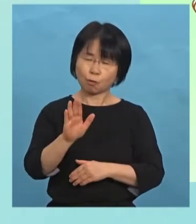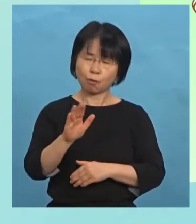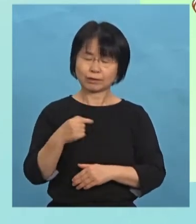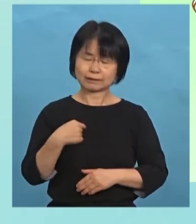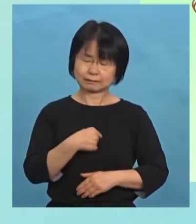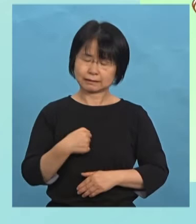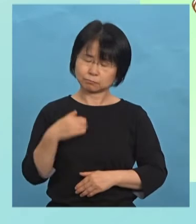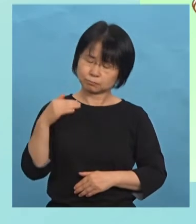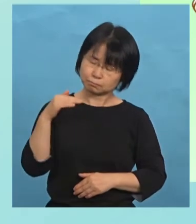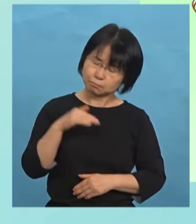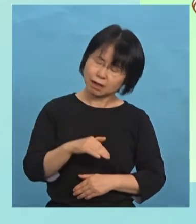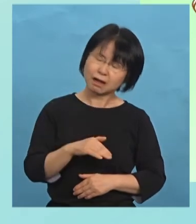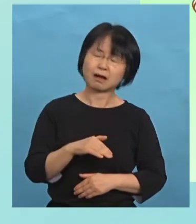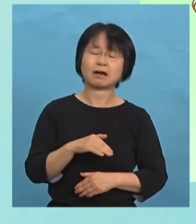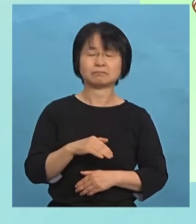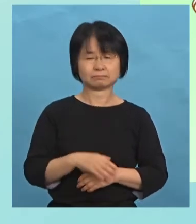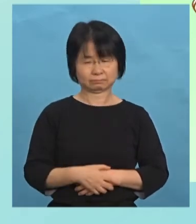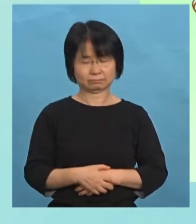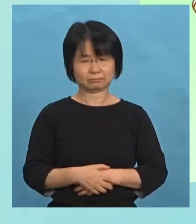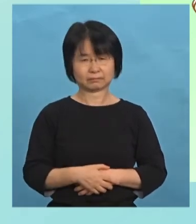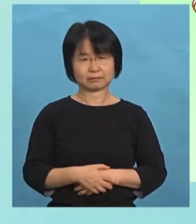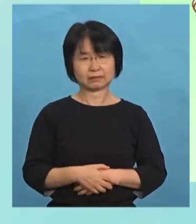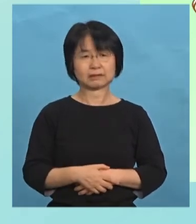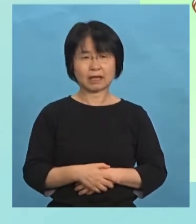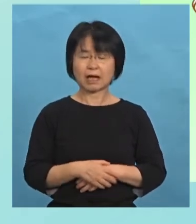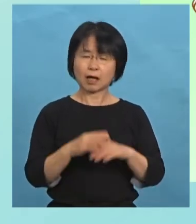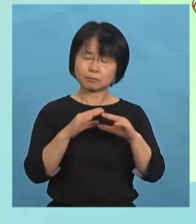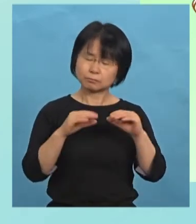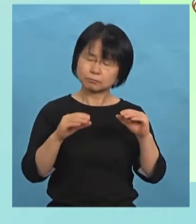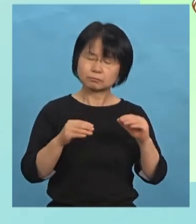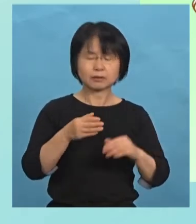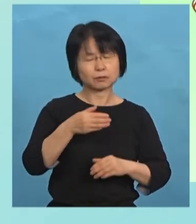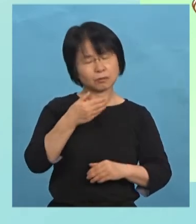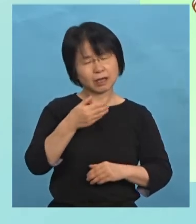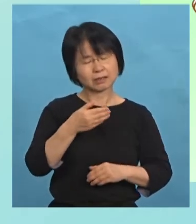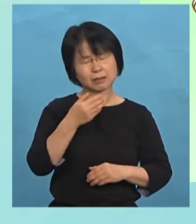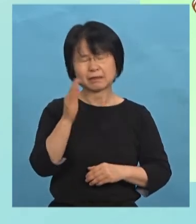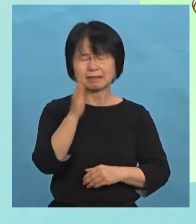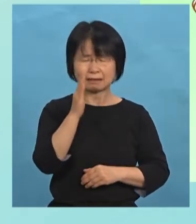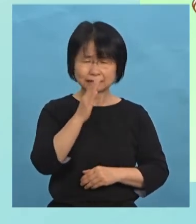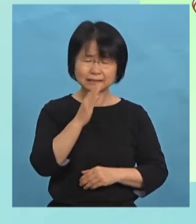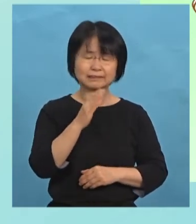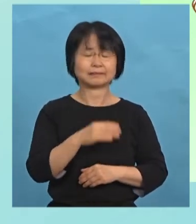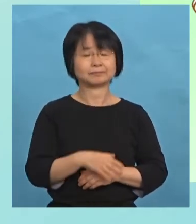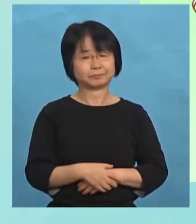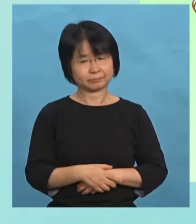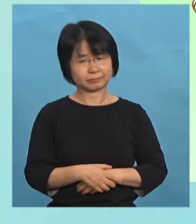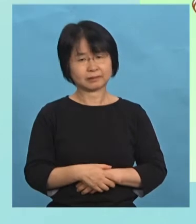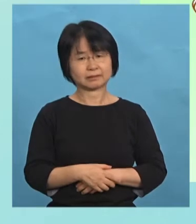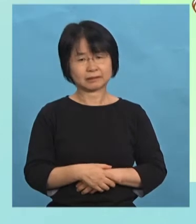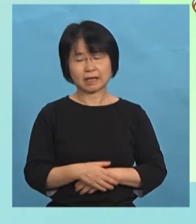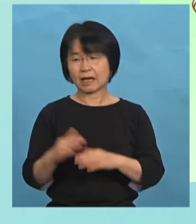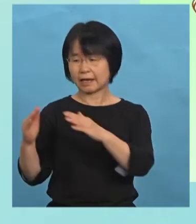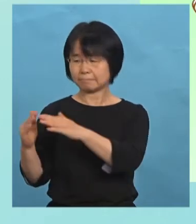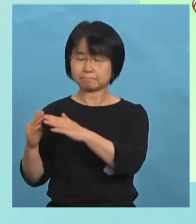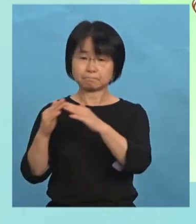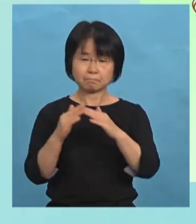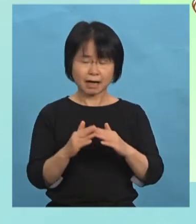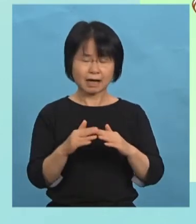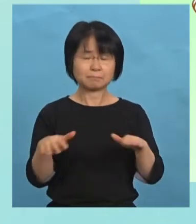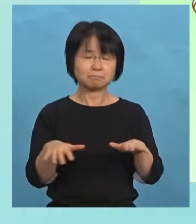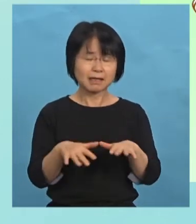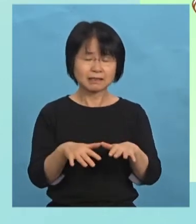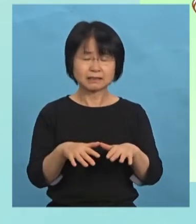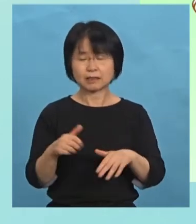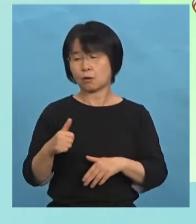だけど、離乳食を食べないんだけどどうしたらいいかしら、転入してきたばかり、